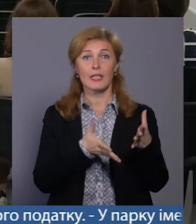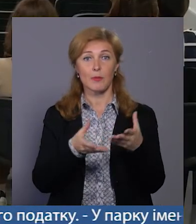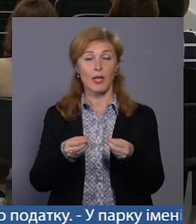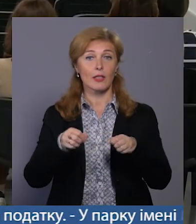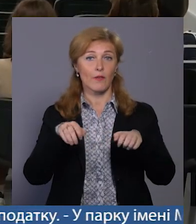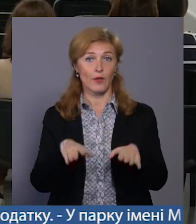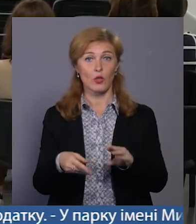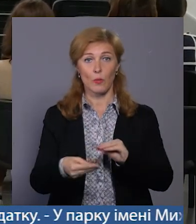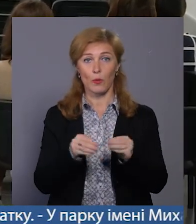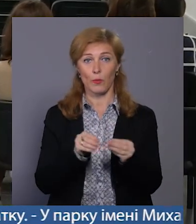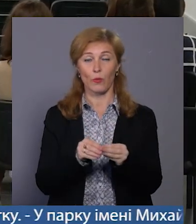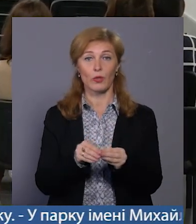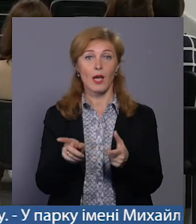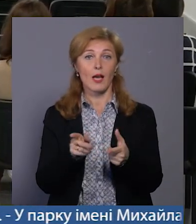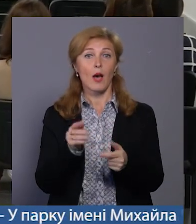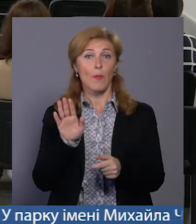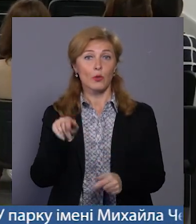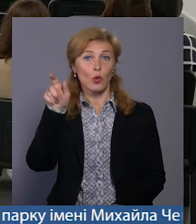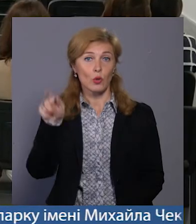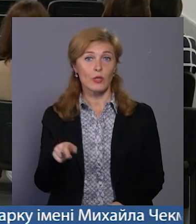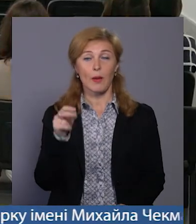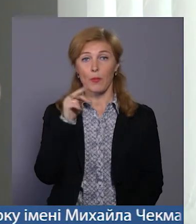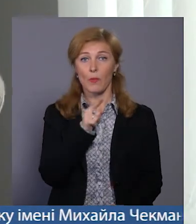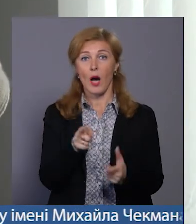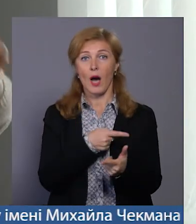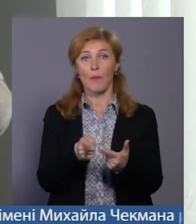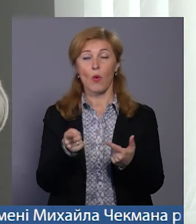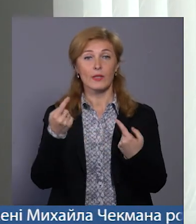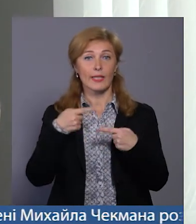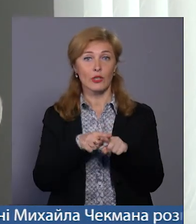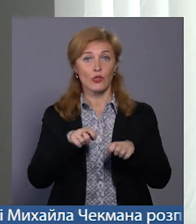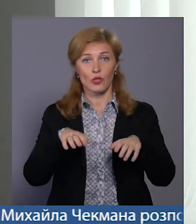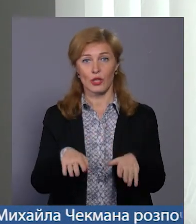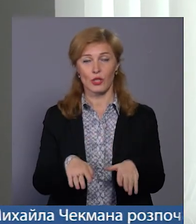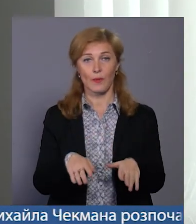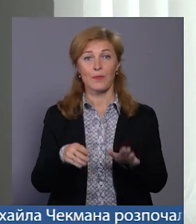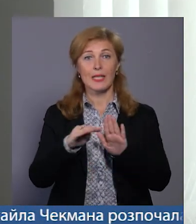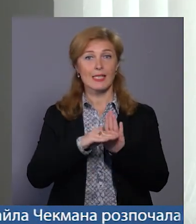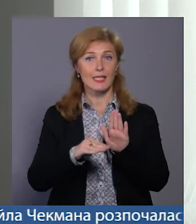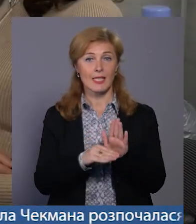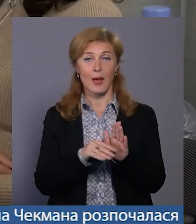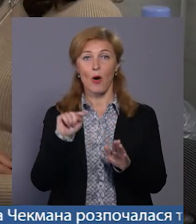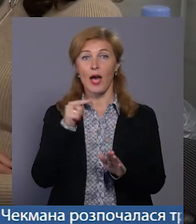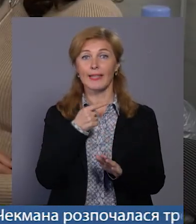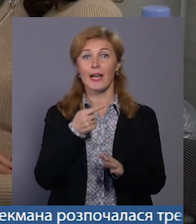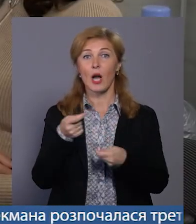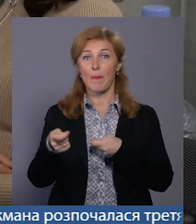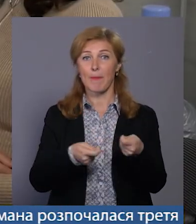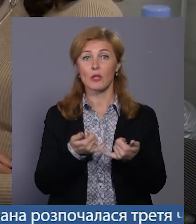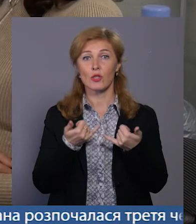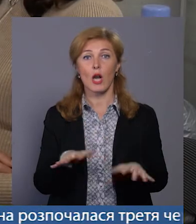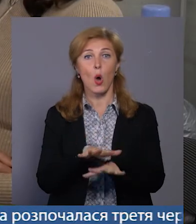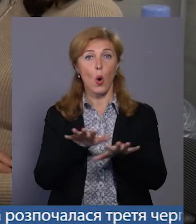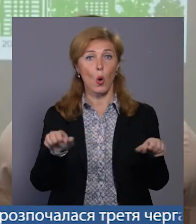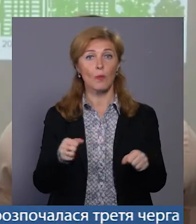проблем. Будь-то людський фактор чи необхідність прийняття технічних рішень. Системою енергоменеджменту наразі охоплено